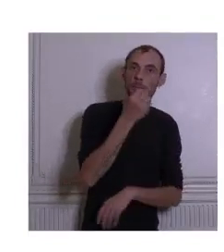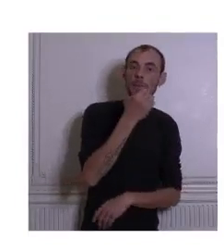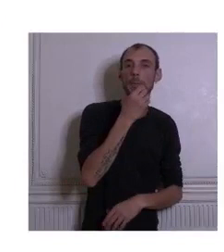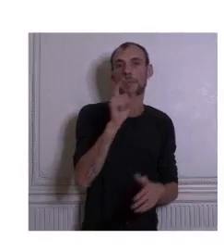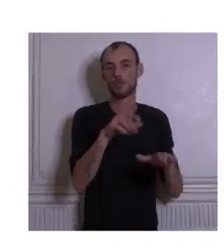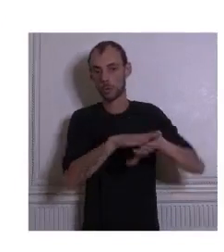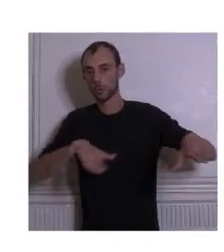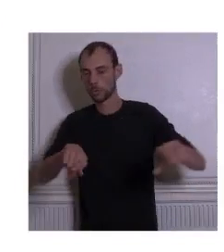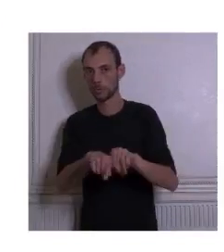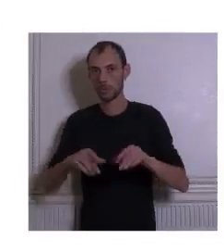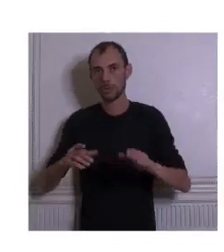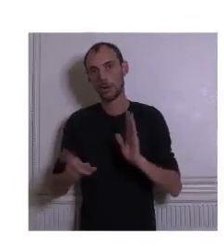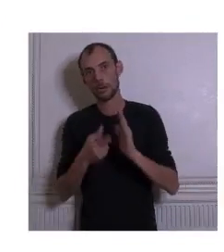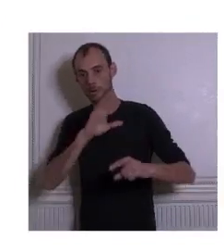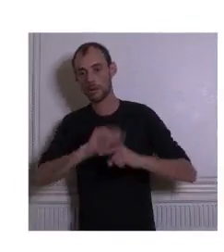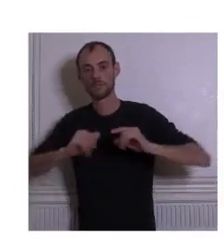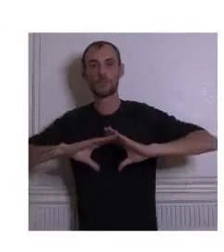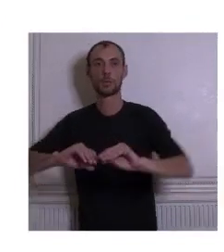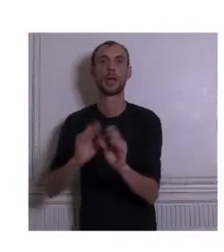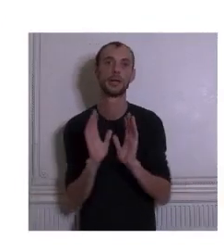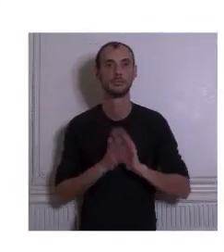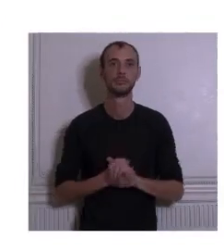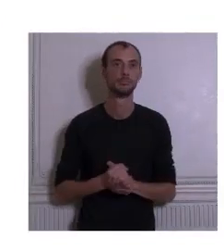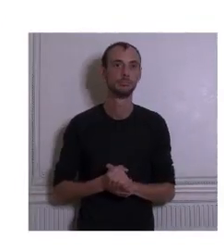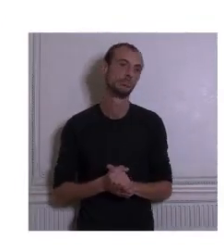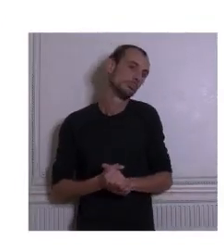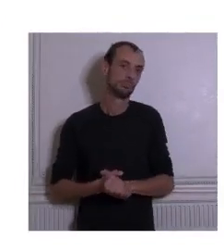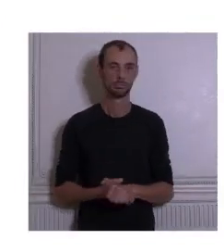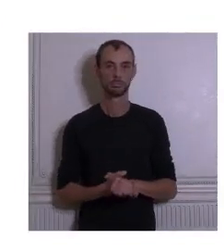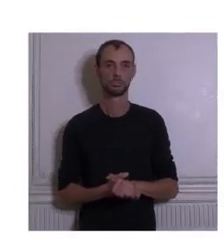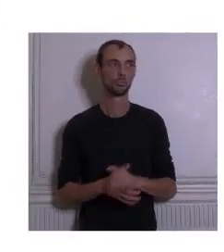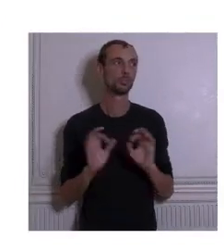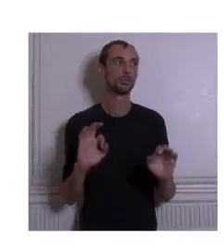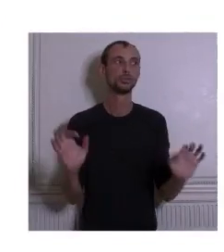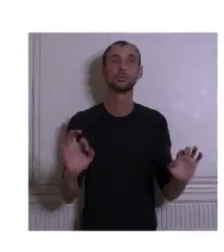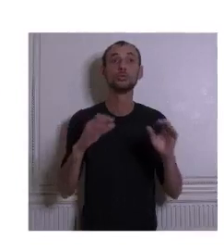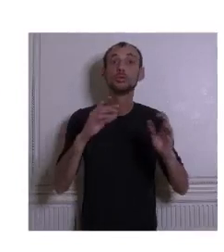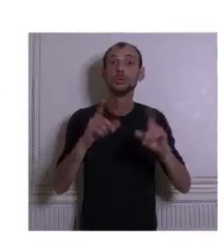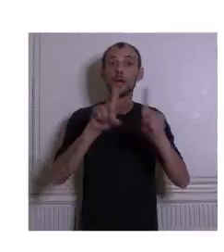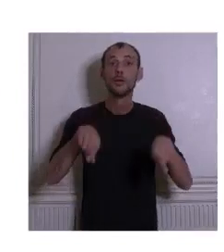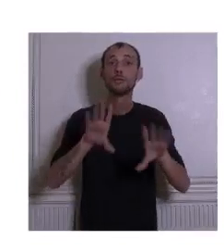propose le remplacement. C'est bien une assistante. Madame Dumont.